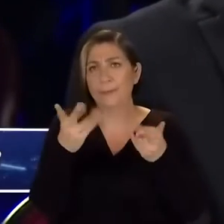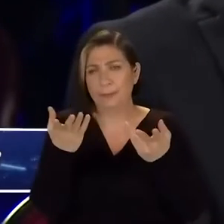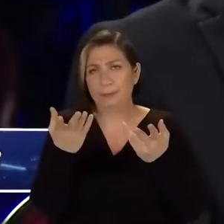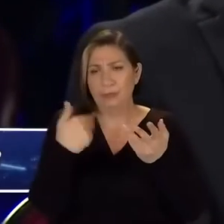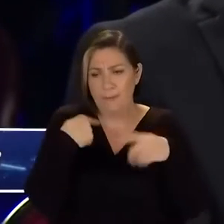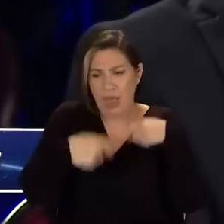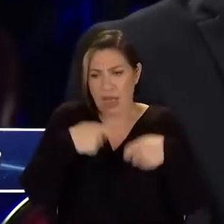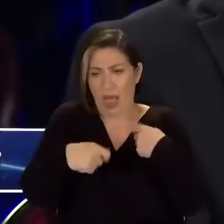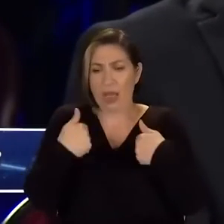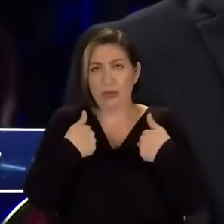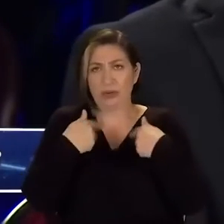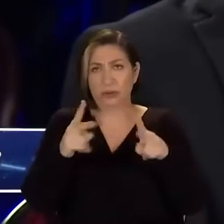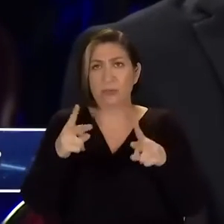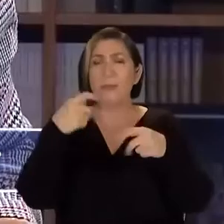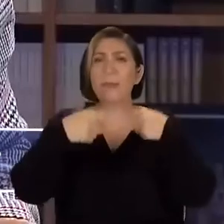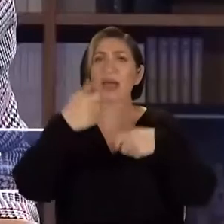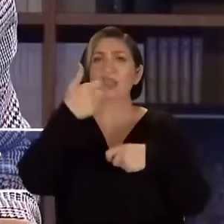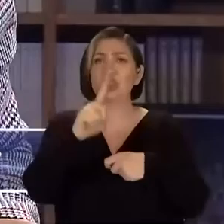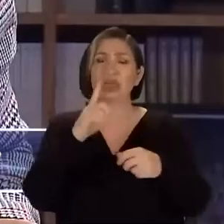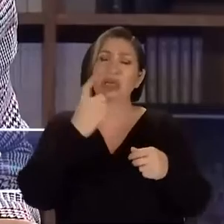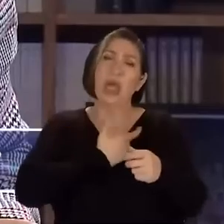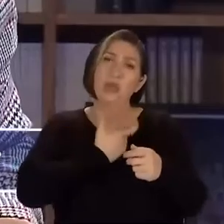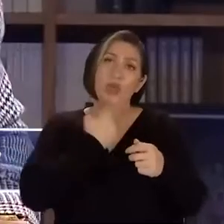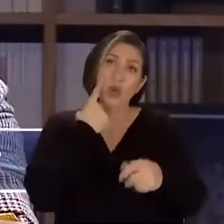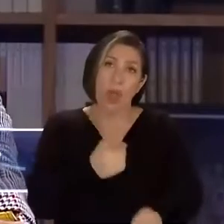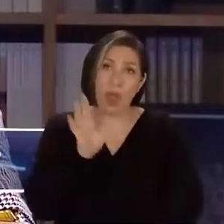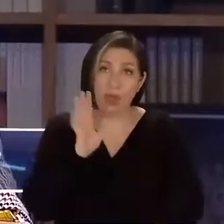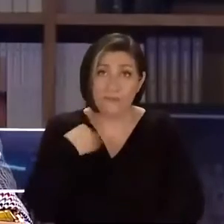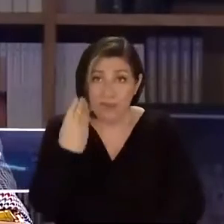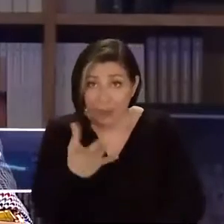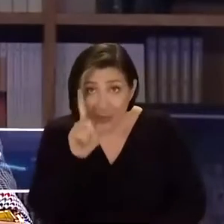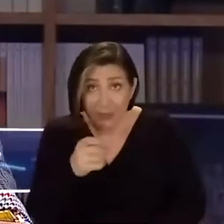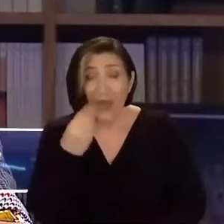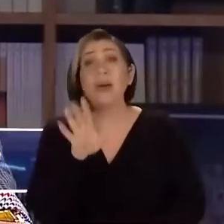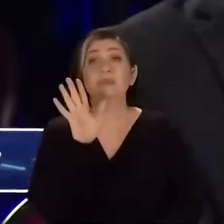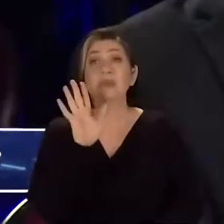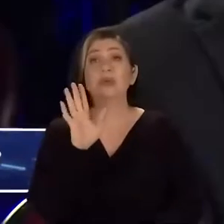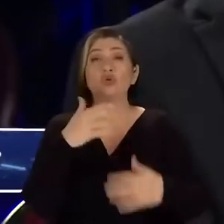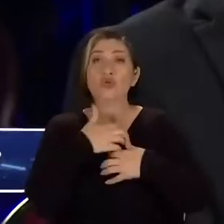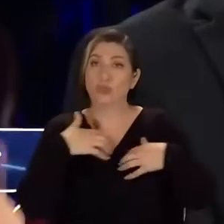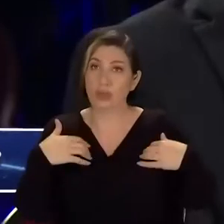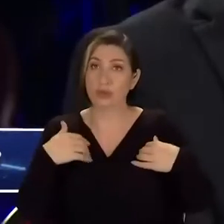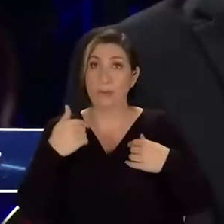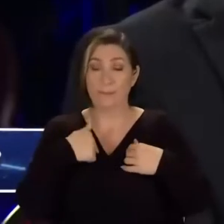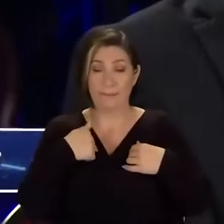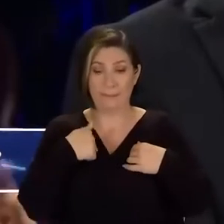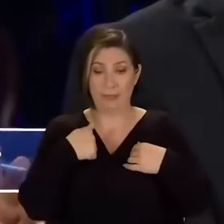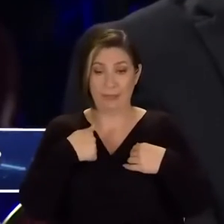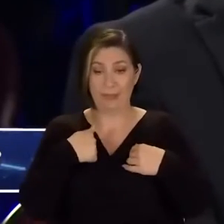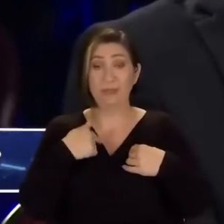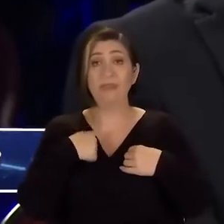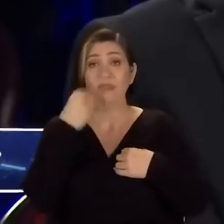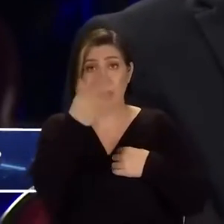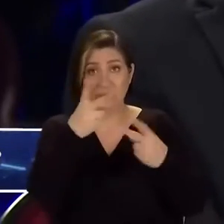için bankalar, bankacılık kanunları itibariyle. Verebilir miyim, veremez miyim size? Güveniyorsanız benim bilançoma... Hayır, ben